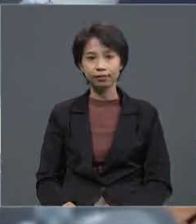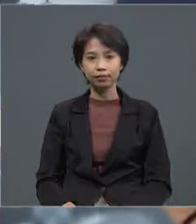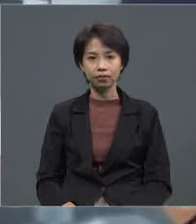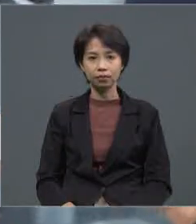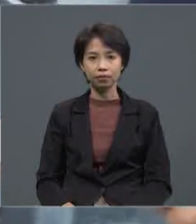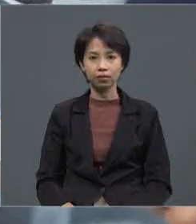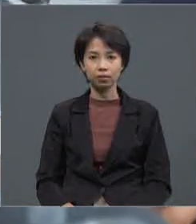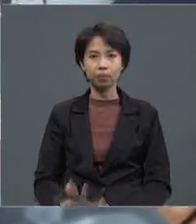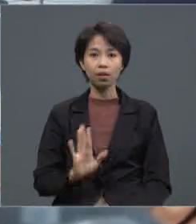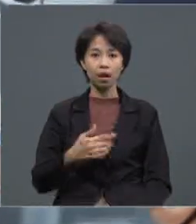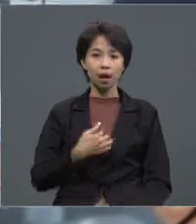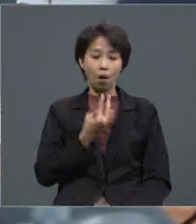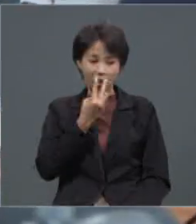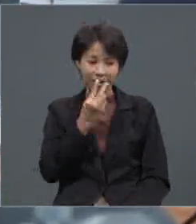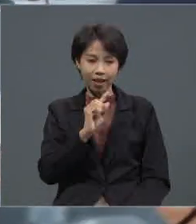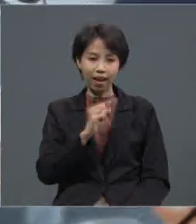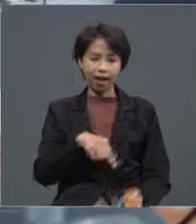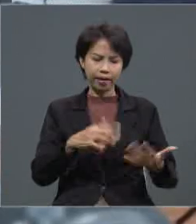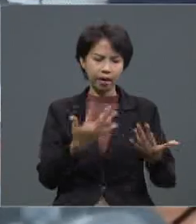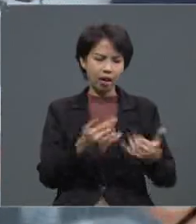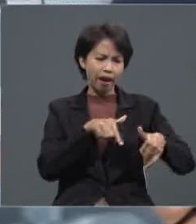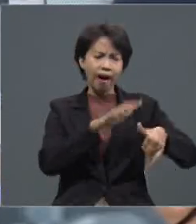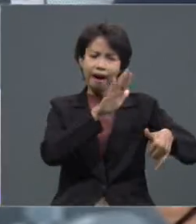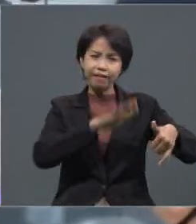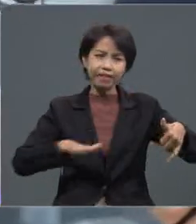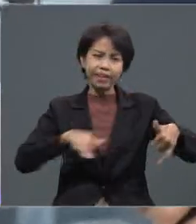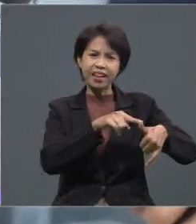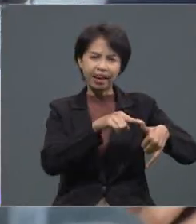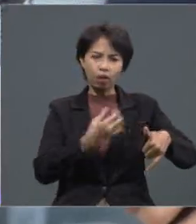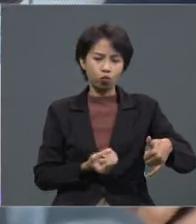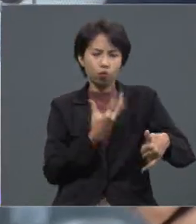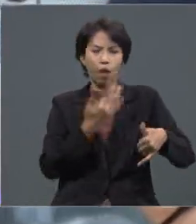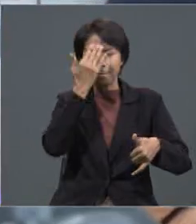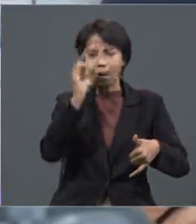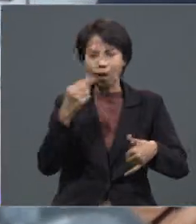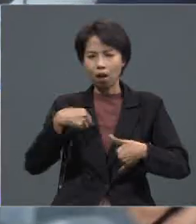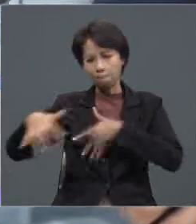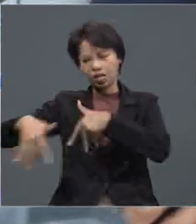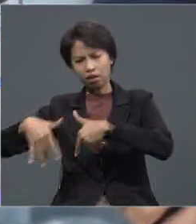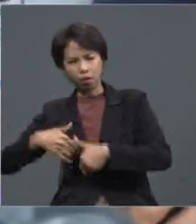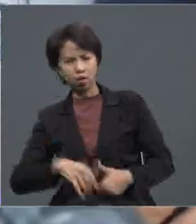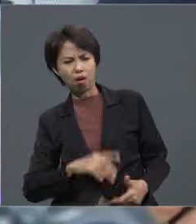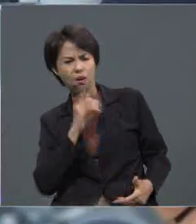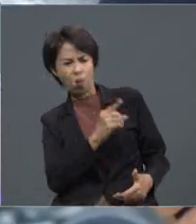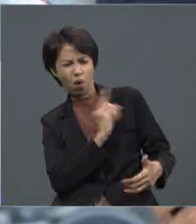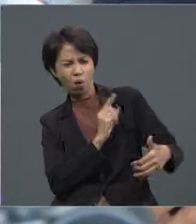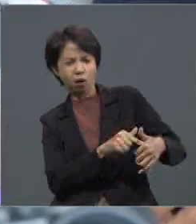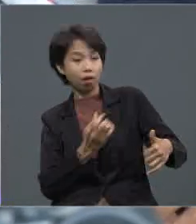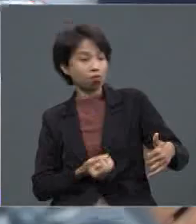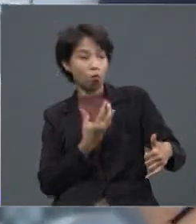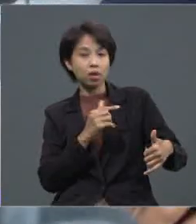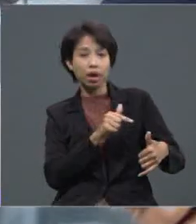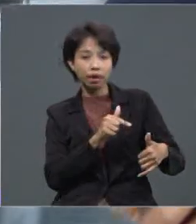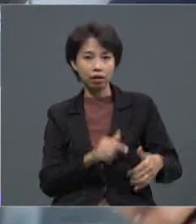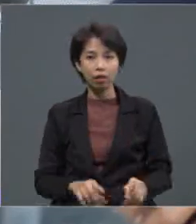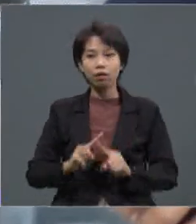ก็เราก็ได้เห็นภาวะที่เด็กตกใจนะครับน้องก็ตกใจที่เห็นคนโห่ไล่ผมคิดว่าเนี่ยคือสิ่งสะท้อนความเป็นจริงซึ่ง